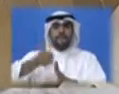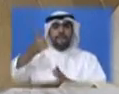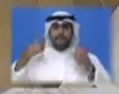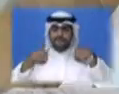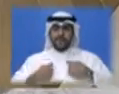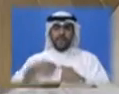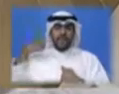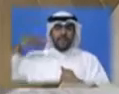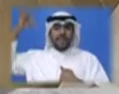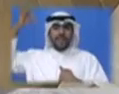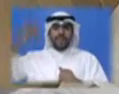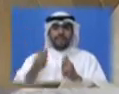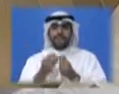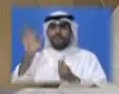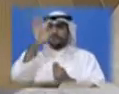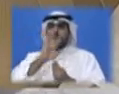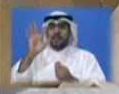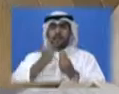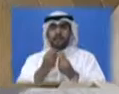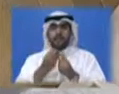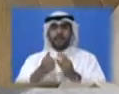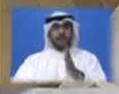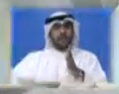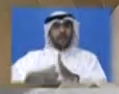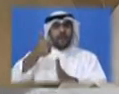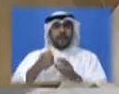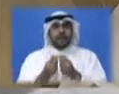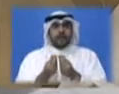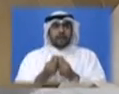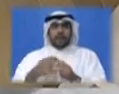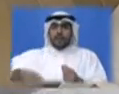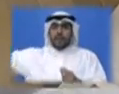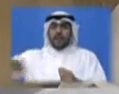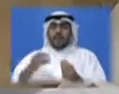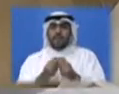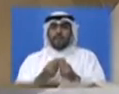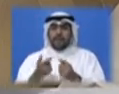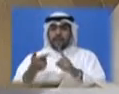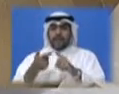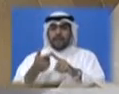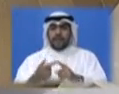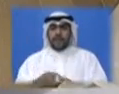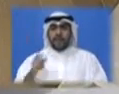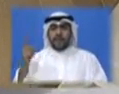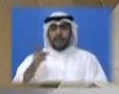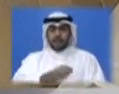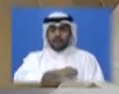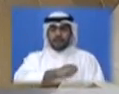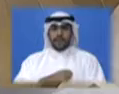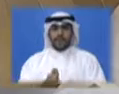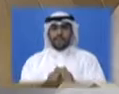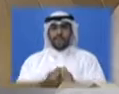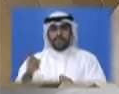آسيوية ذهبية، والفريق أيضا الذي استطاع أن يحقق ميدالية البرونزية. هذا الإنجاز